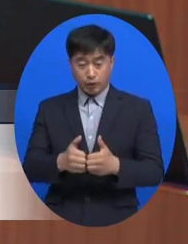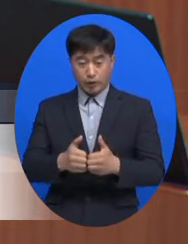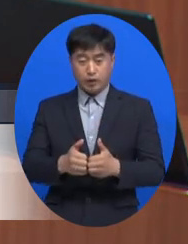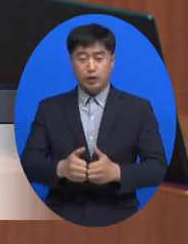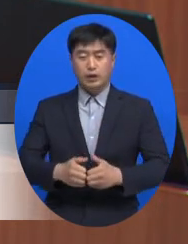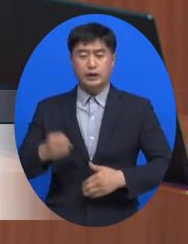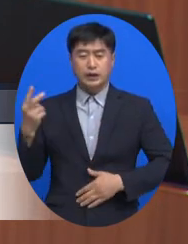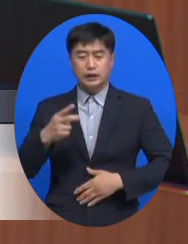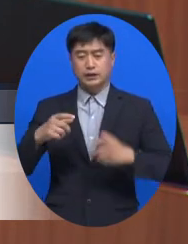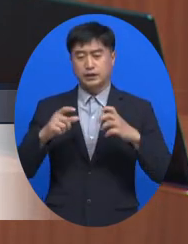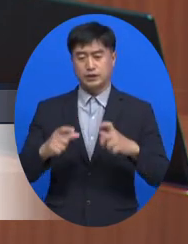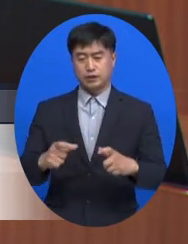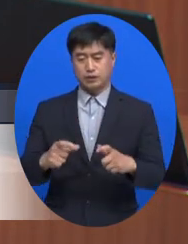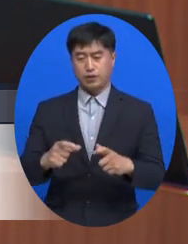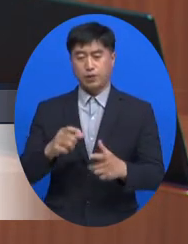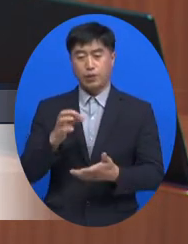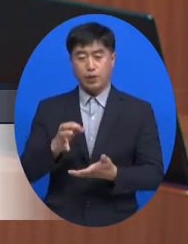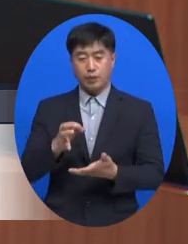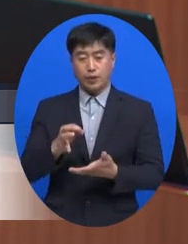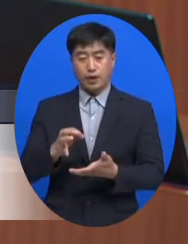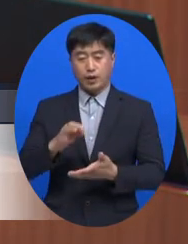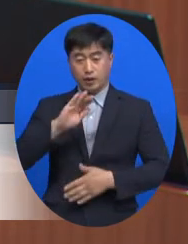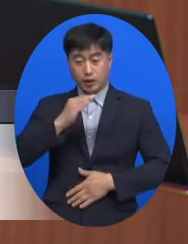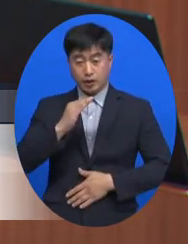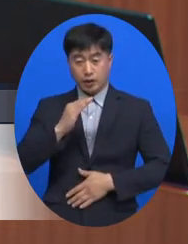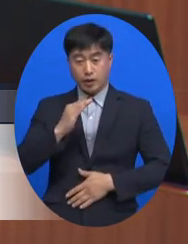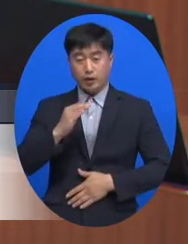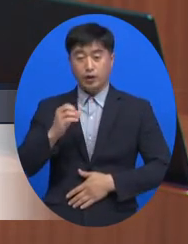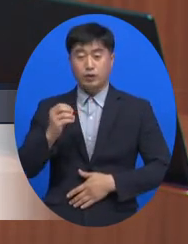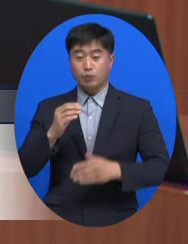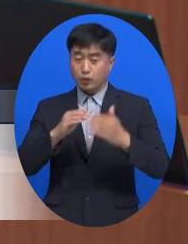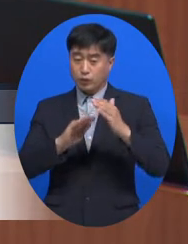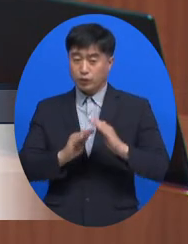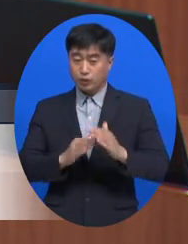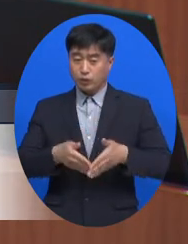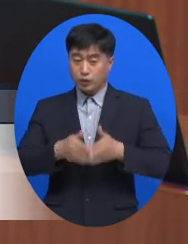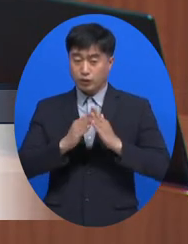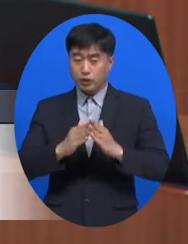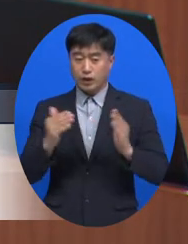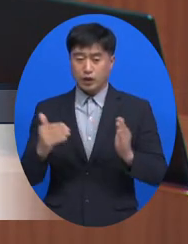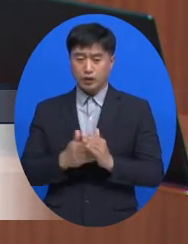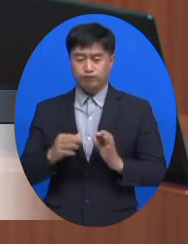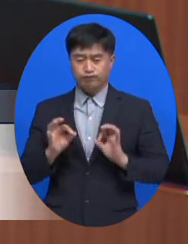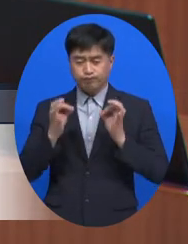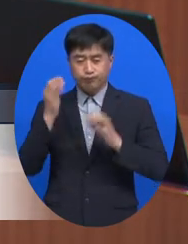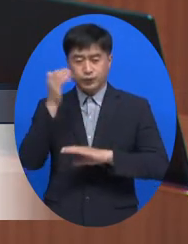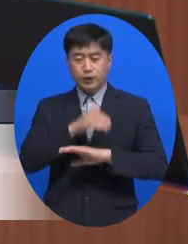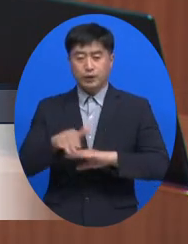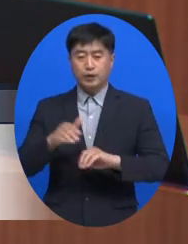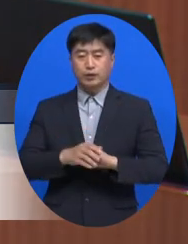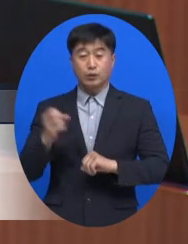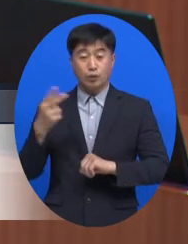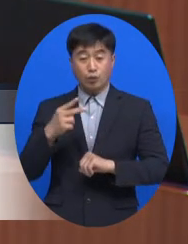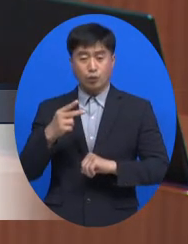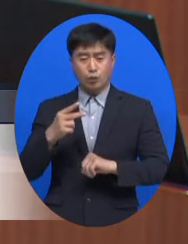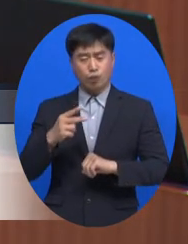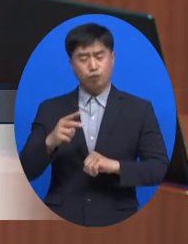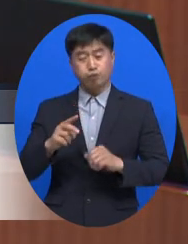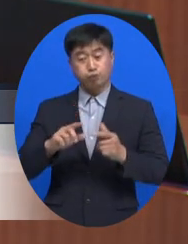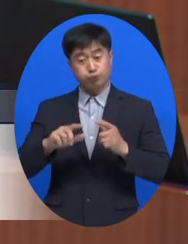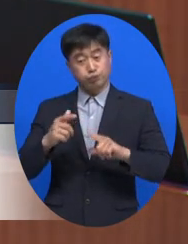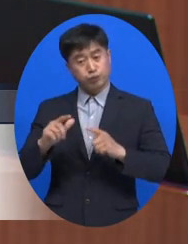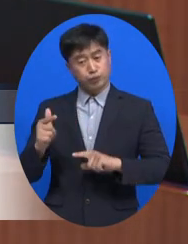국회의원분들과도 같이 의논해서 다시 지역화폐 예산과 비목 설치가 될 수 있도록 최대한 노력할 계획입니다. 또